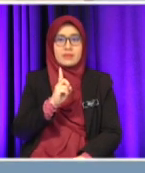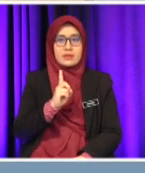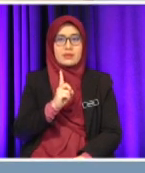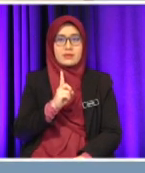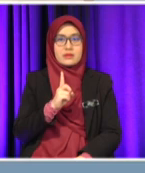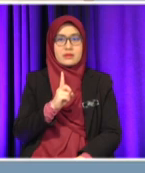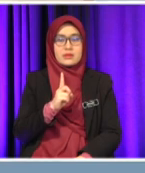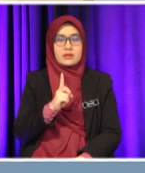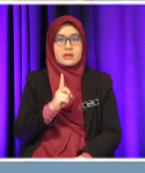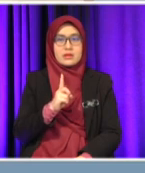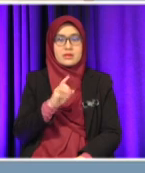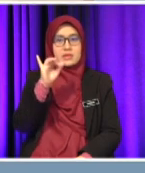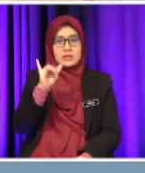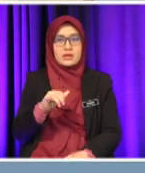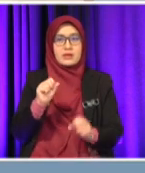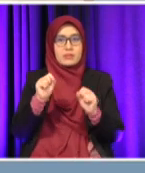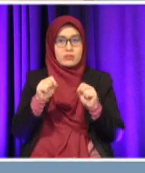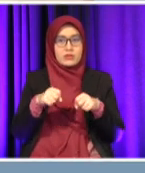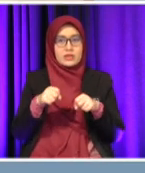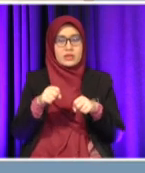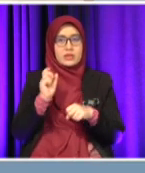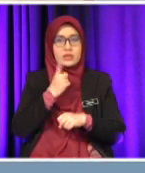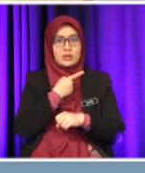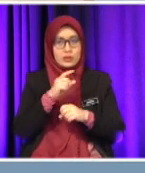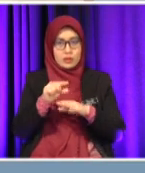bahan yang mana yang boleh kita ini